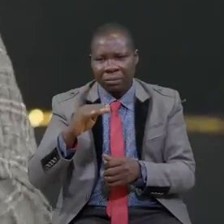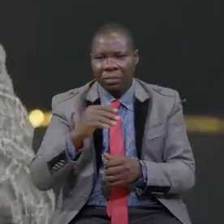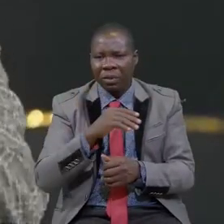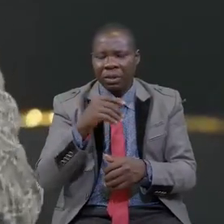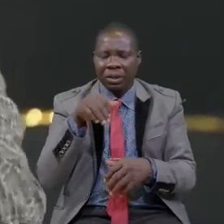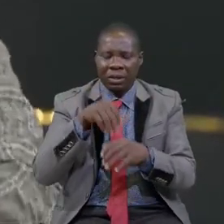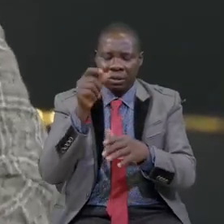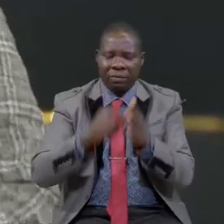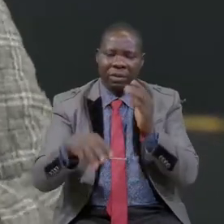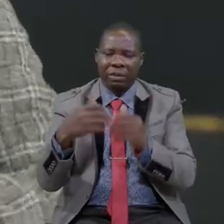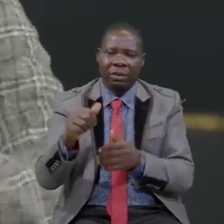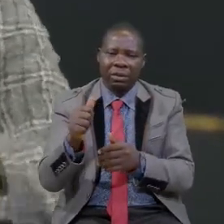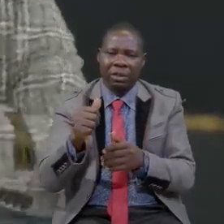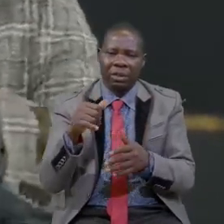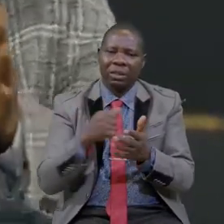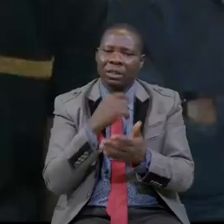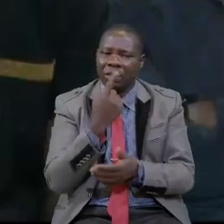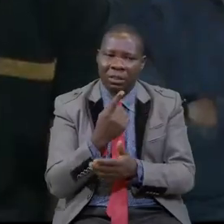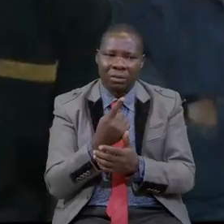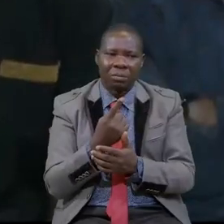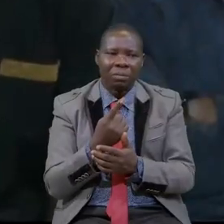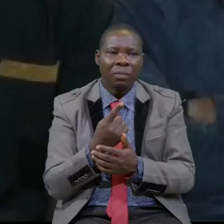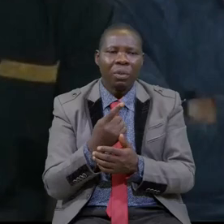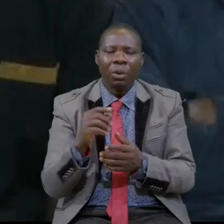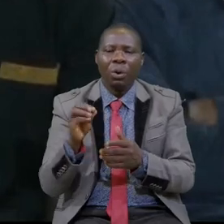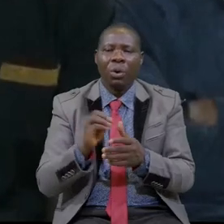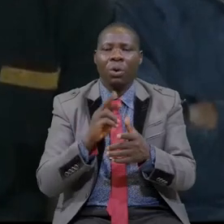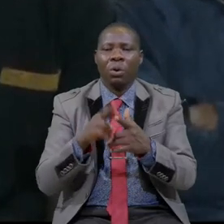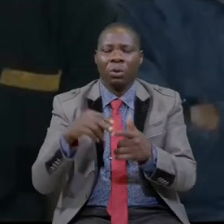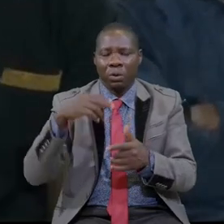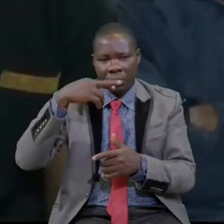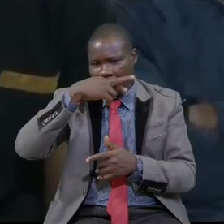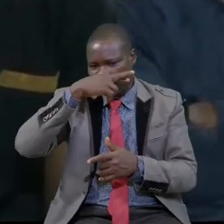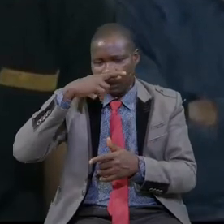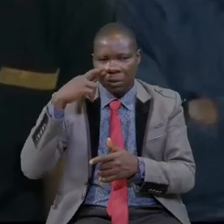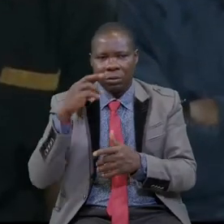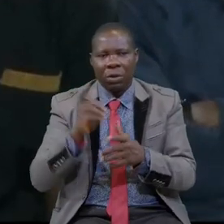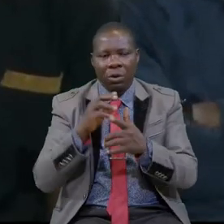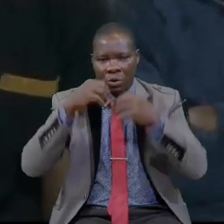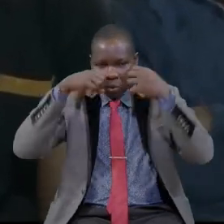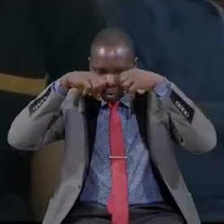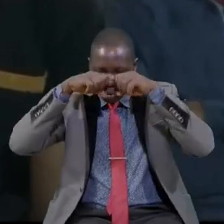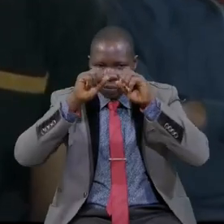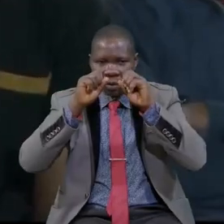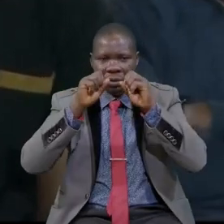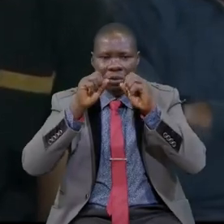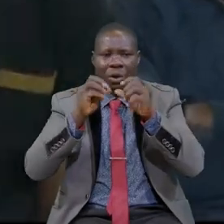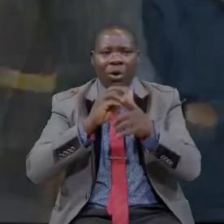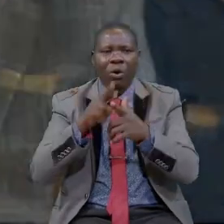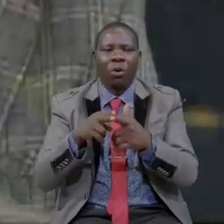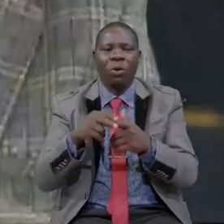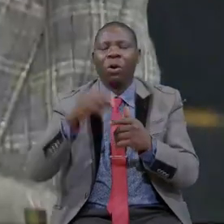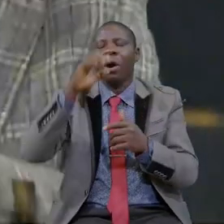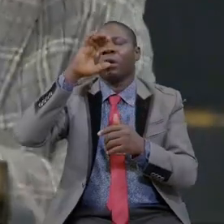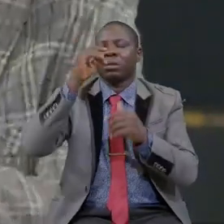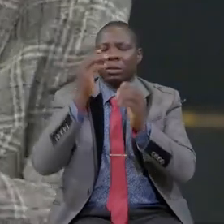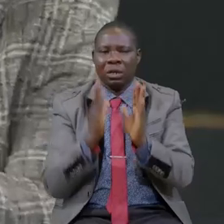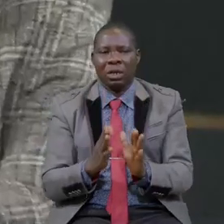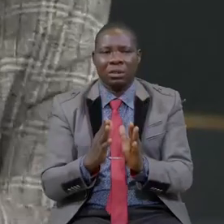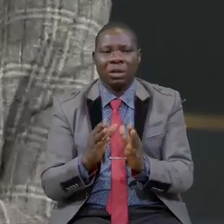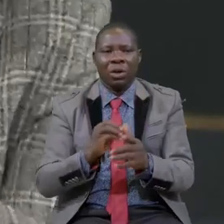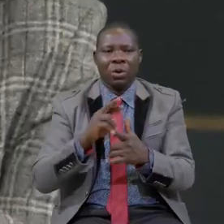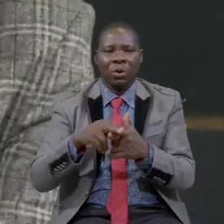les cupides, ni les infâmes, ni les voleurs, ni les cupides, ni les ivrognes,